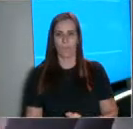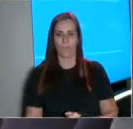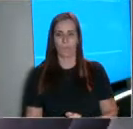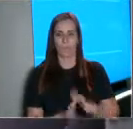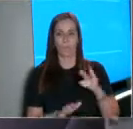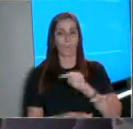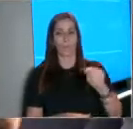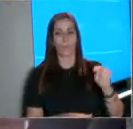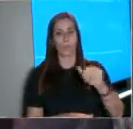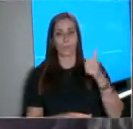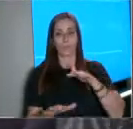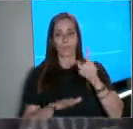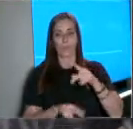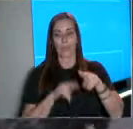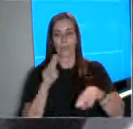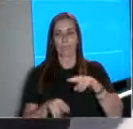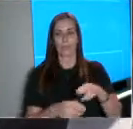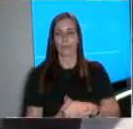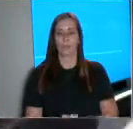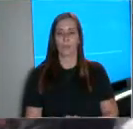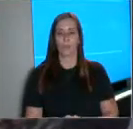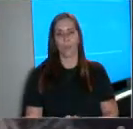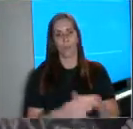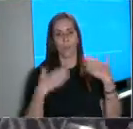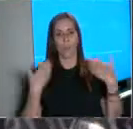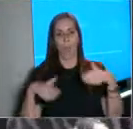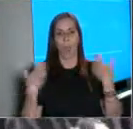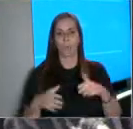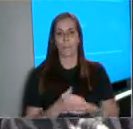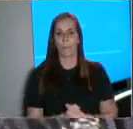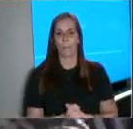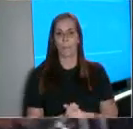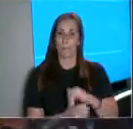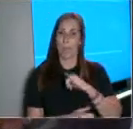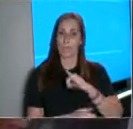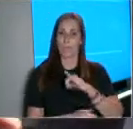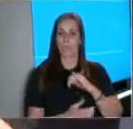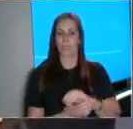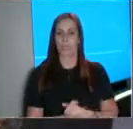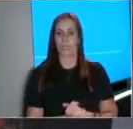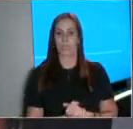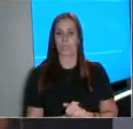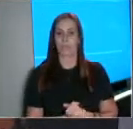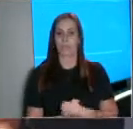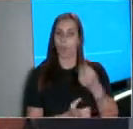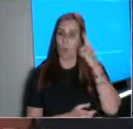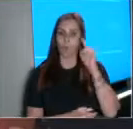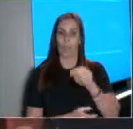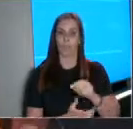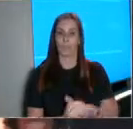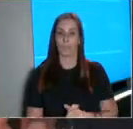חשוב. מה הנושא הראשון שהממשלה צריכה לטפל בו? וואה, מעניין. אני לא חשבתי על